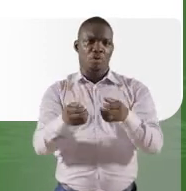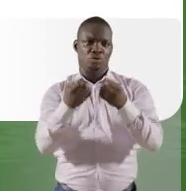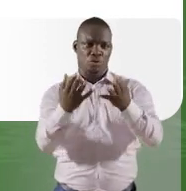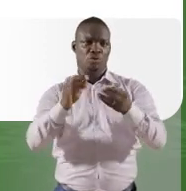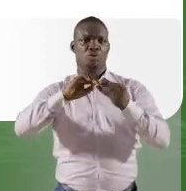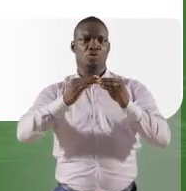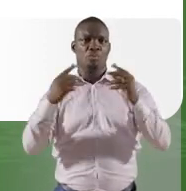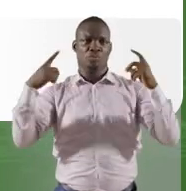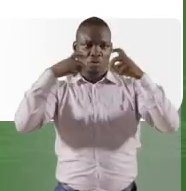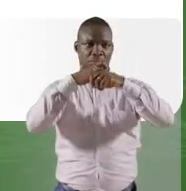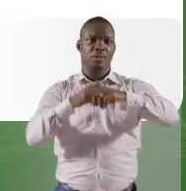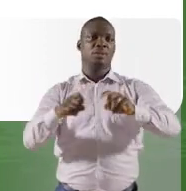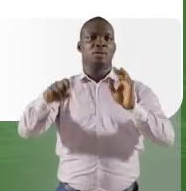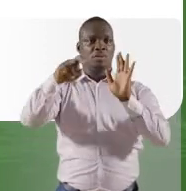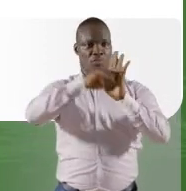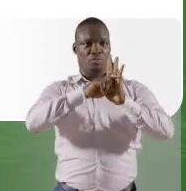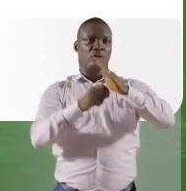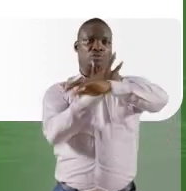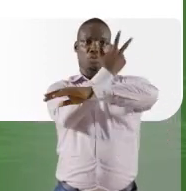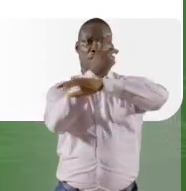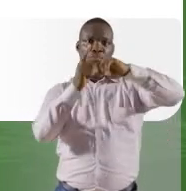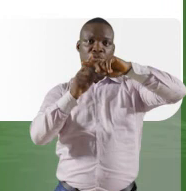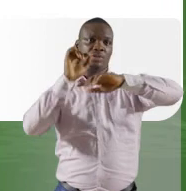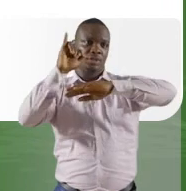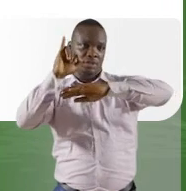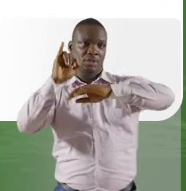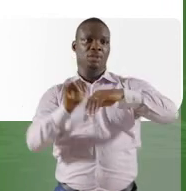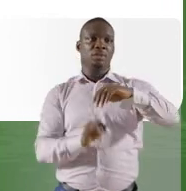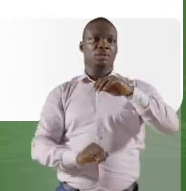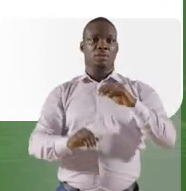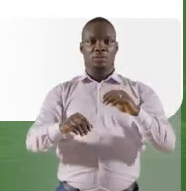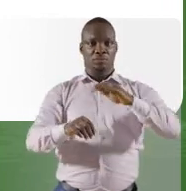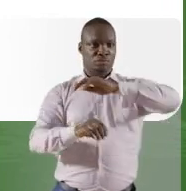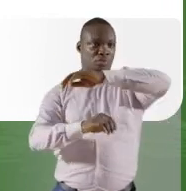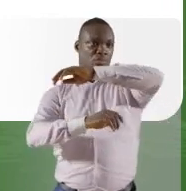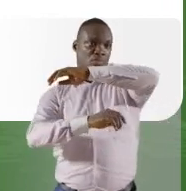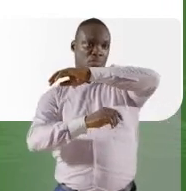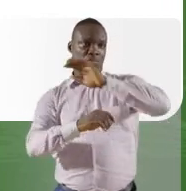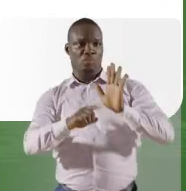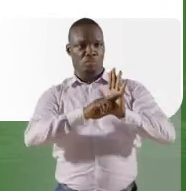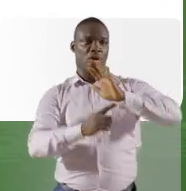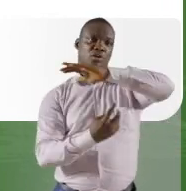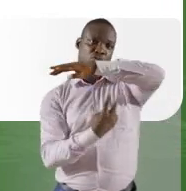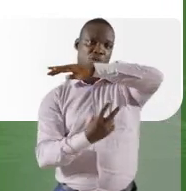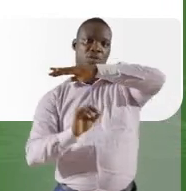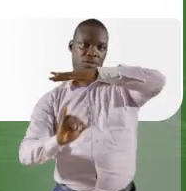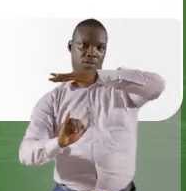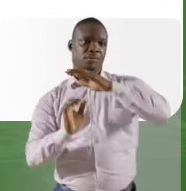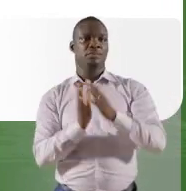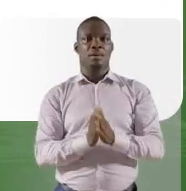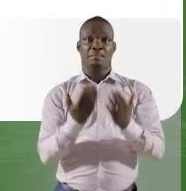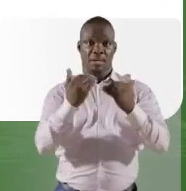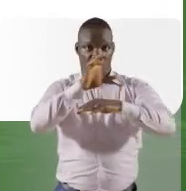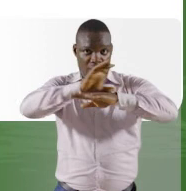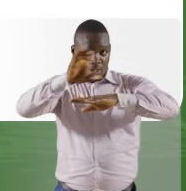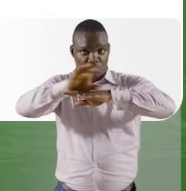complexe moins 3 plus i sur moins 2i. On va donc faire le quotient de ces deux